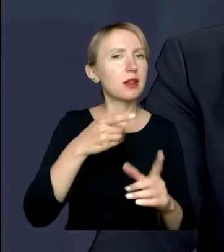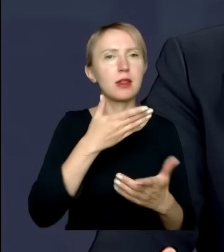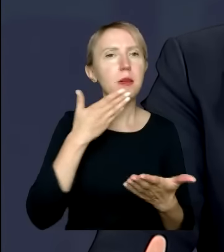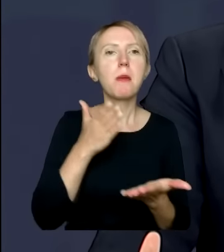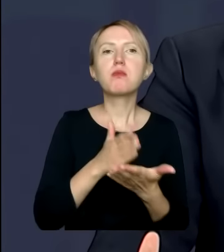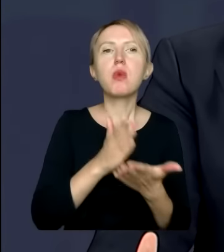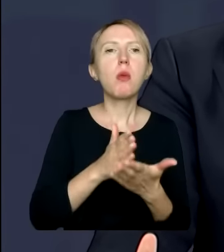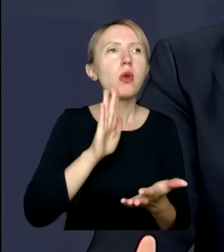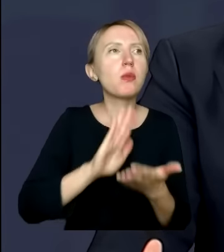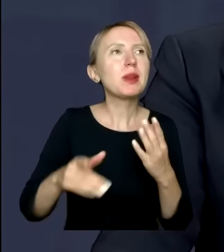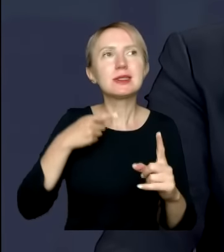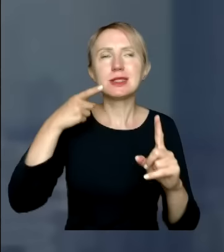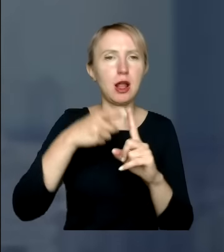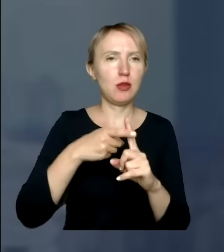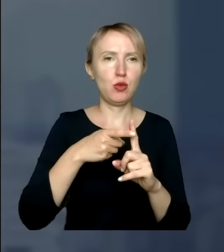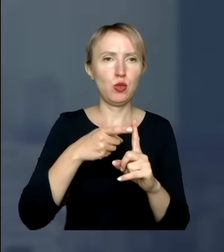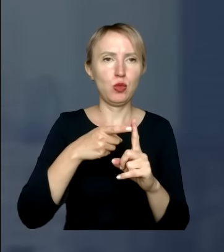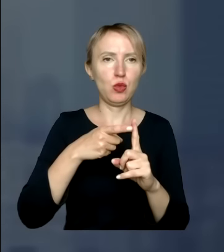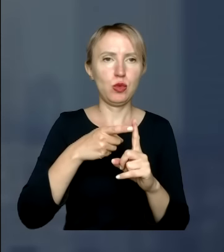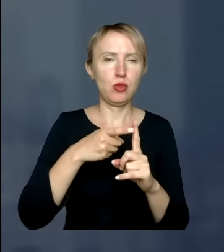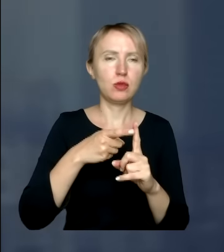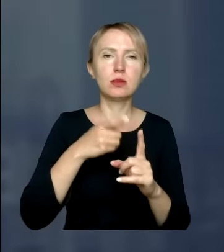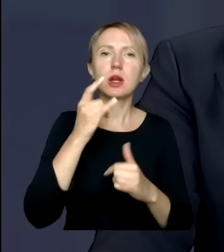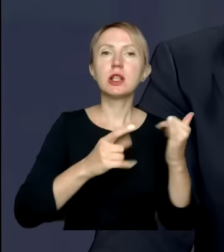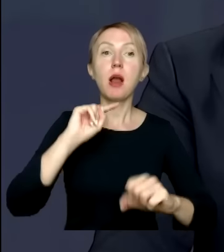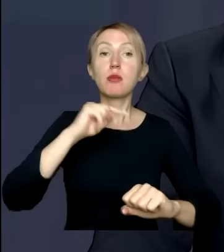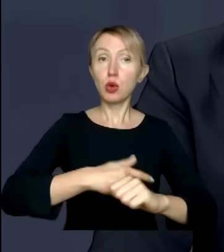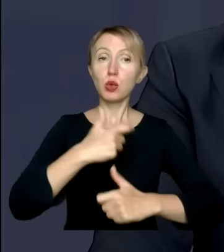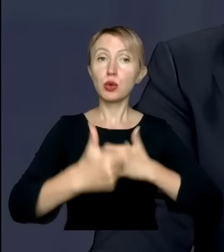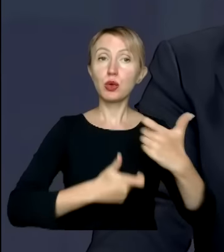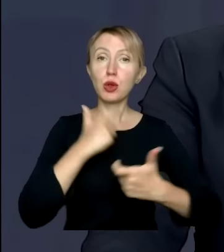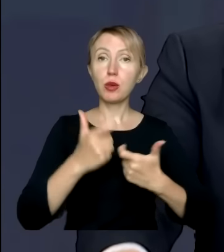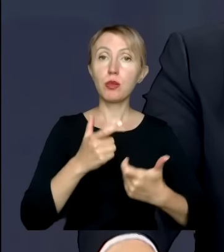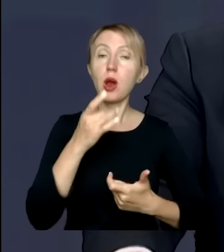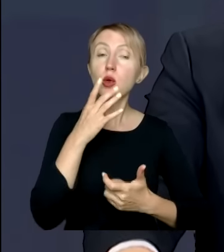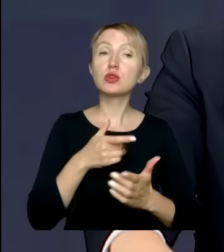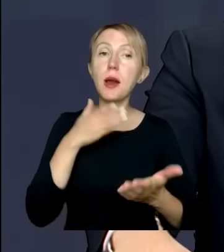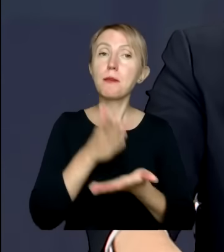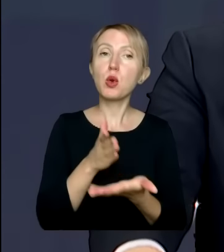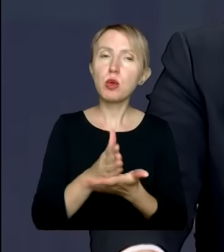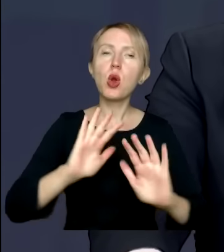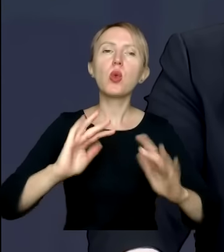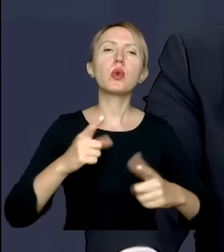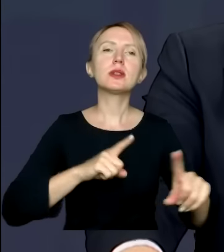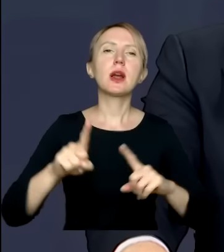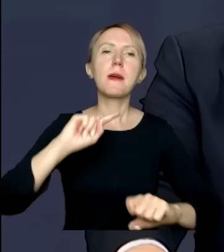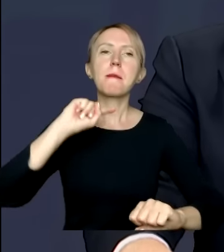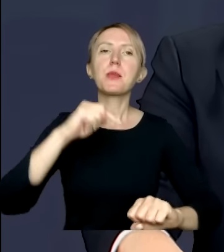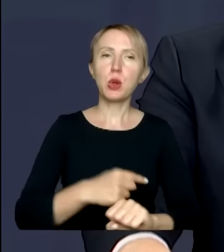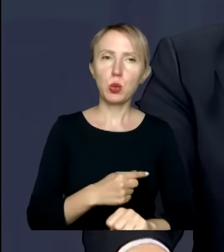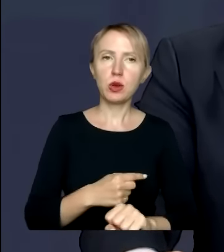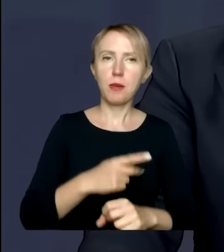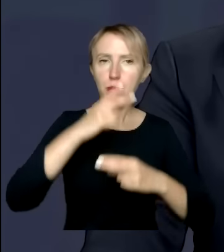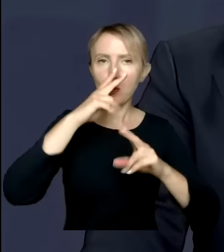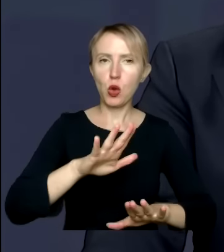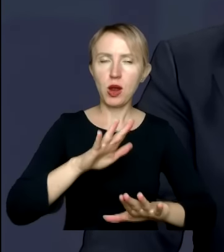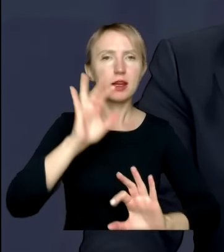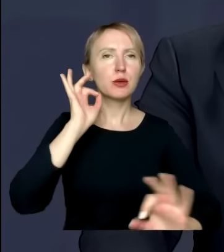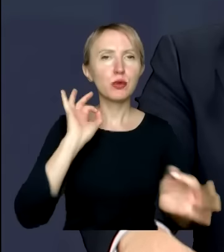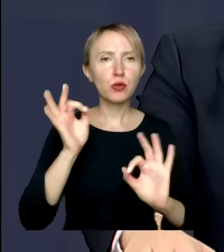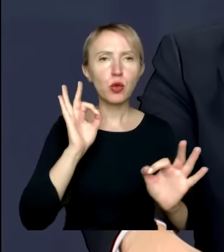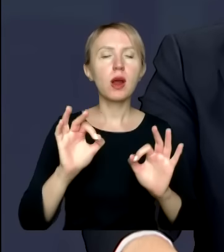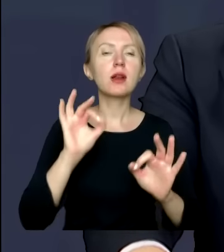nieumyślne więc jeśli prokuratura stawiała zarzut pomocnictwa to znaczy że prokuratura przedstawiła informację